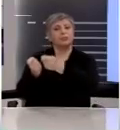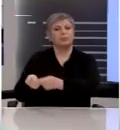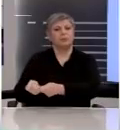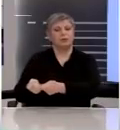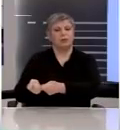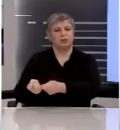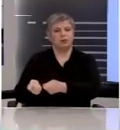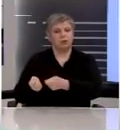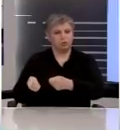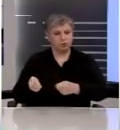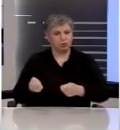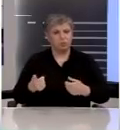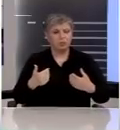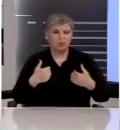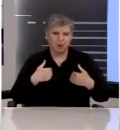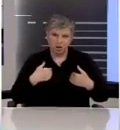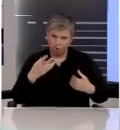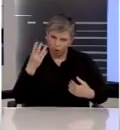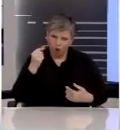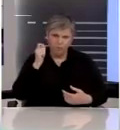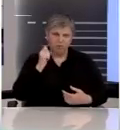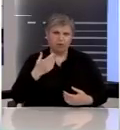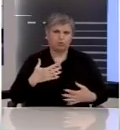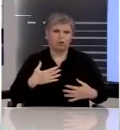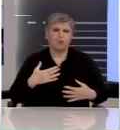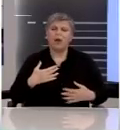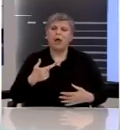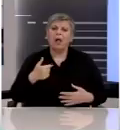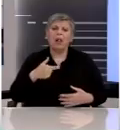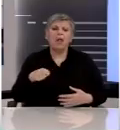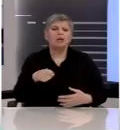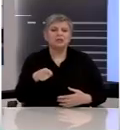Παπαδόπουλος, έμαθα το όνομά του πρόσφατα, εσύ τον ξέρετε από παλιότερα.